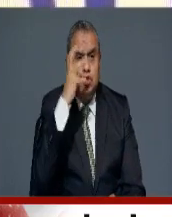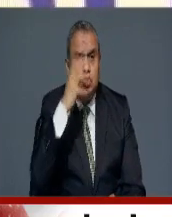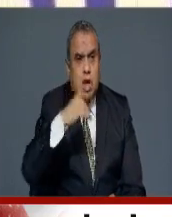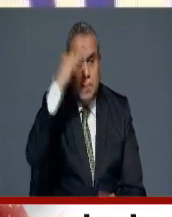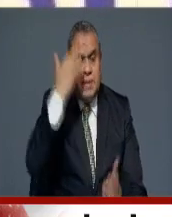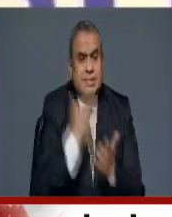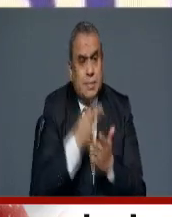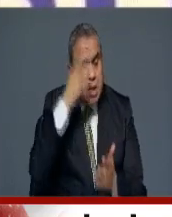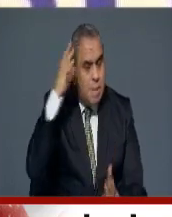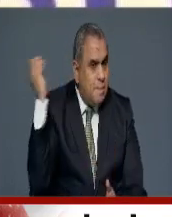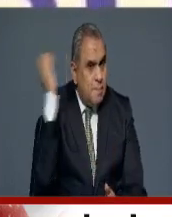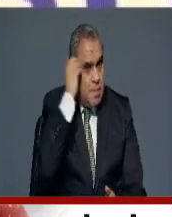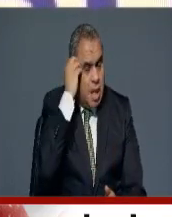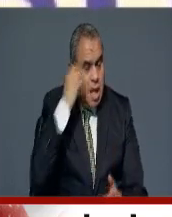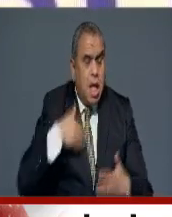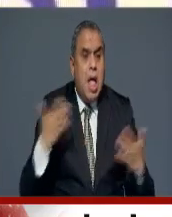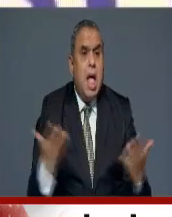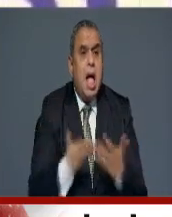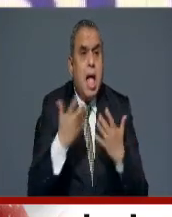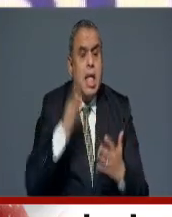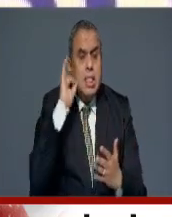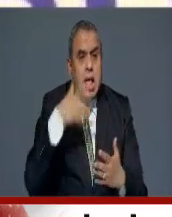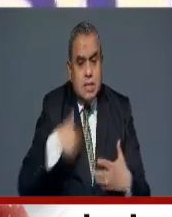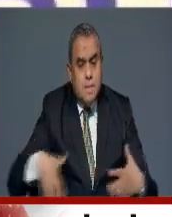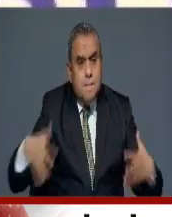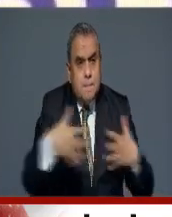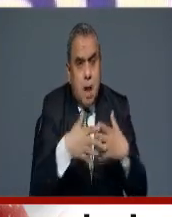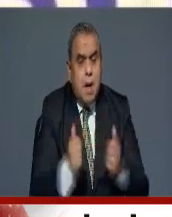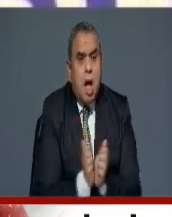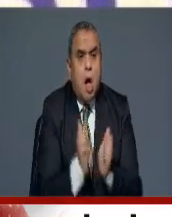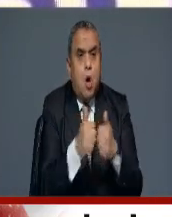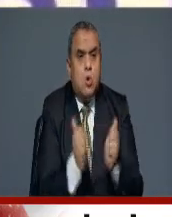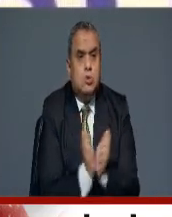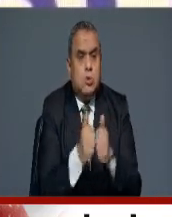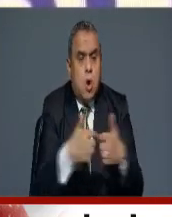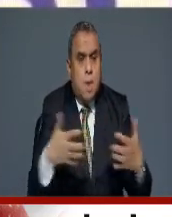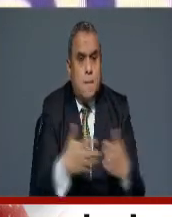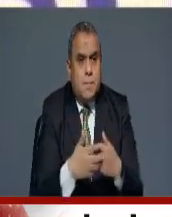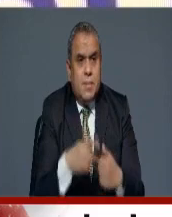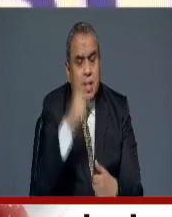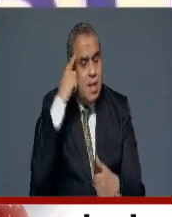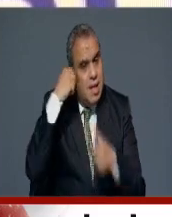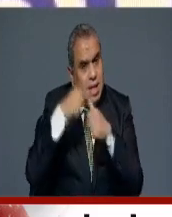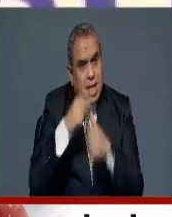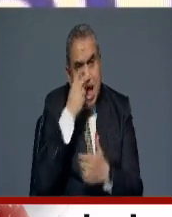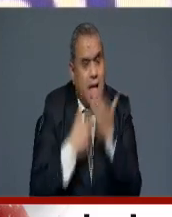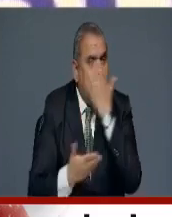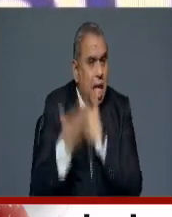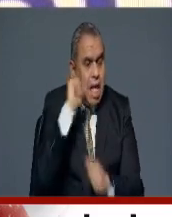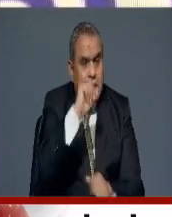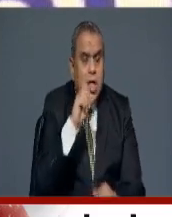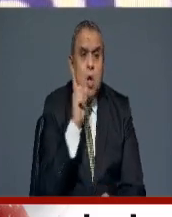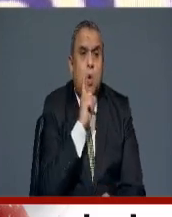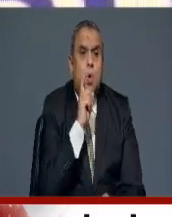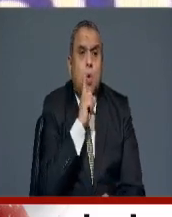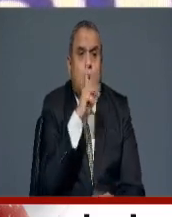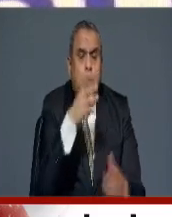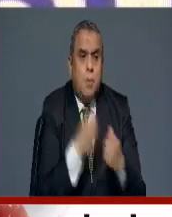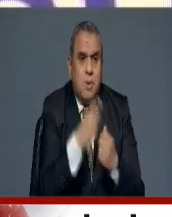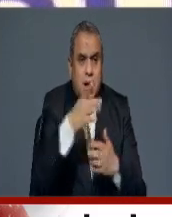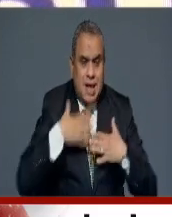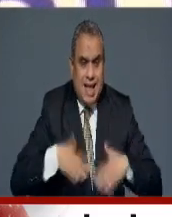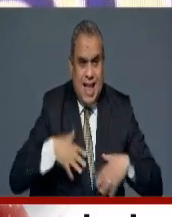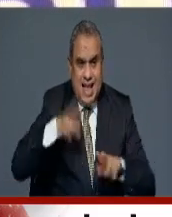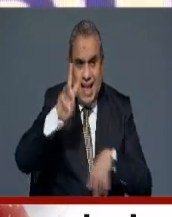إيه عيد ويعرفوا أهمية لمة وفرحة العيد. أنا فاكر زمان لما كانت أمي تاخدني وأنا صغير علشان تشتري لي هدوم